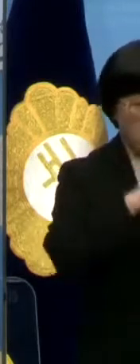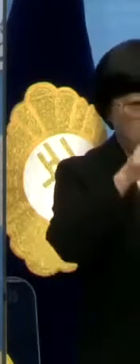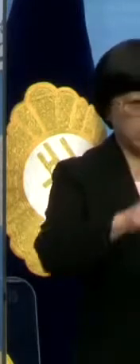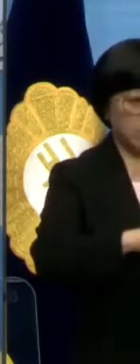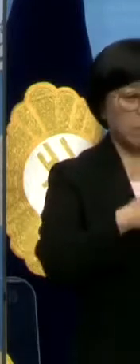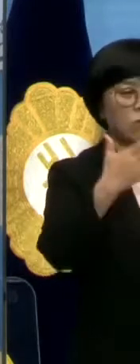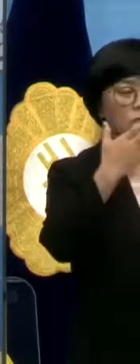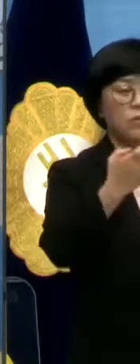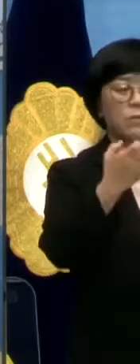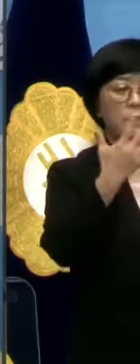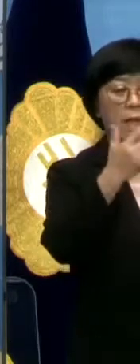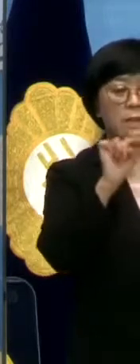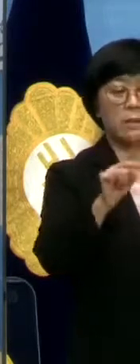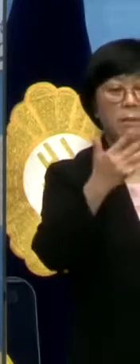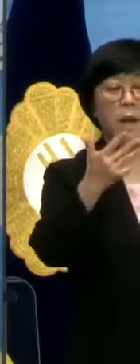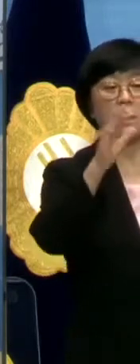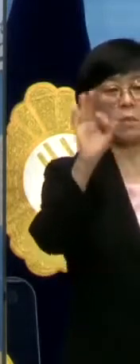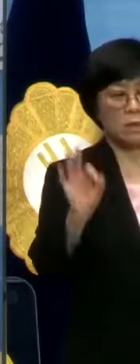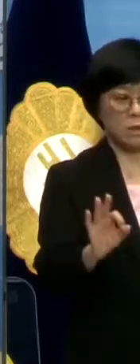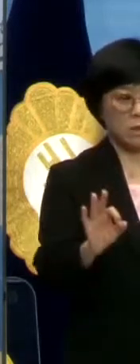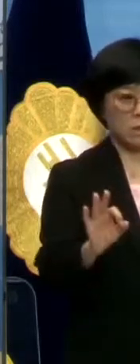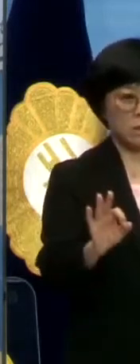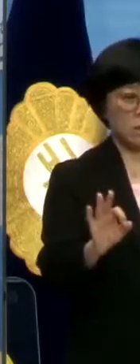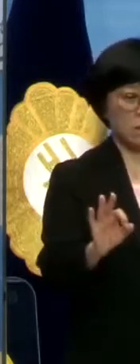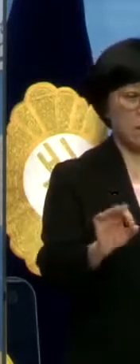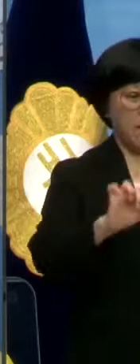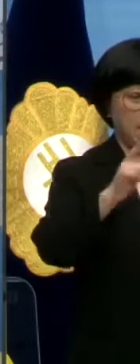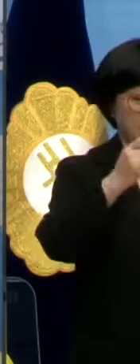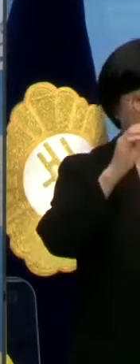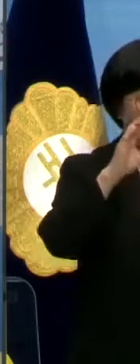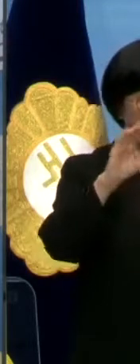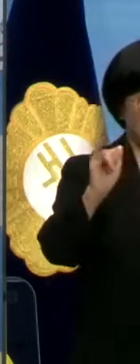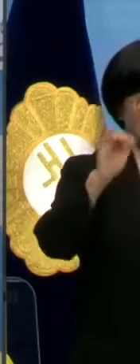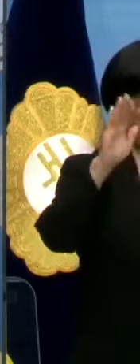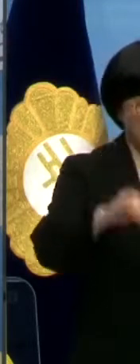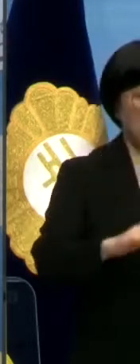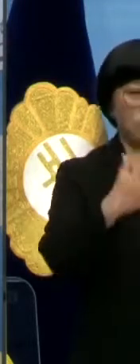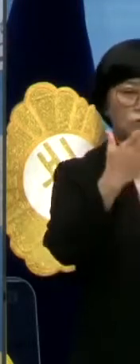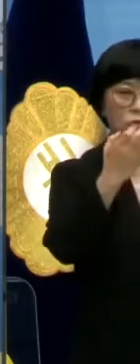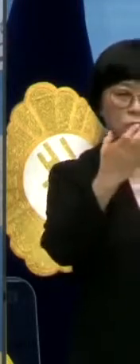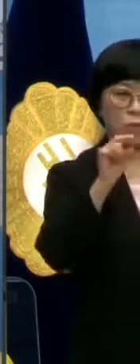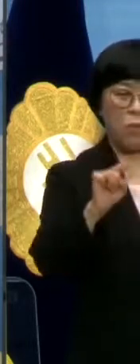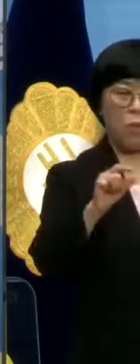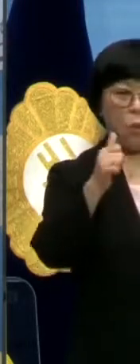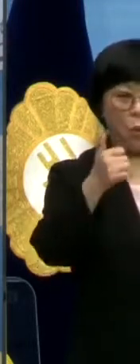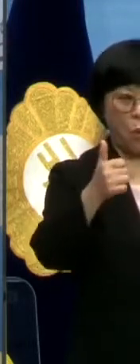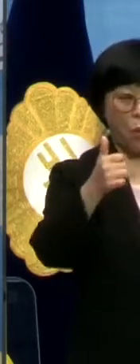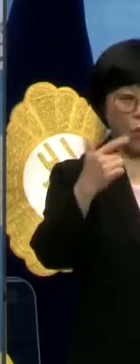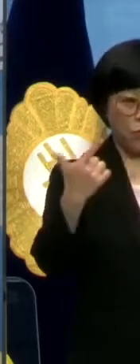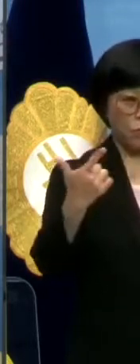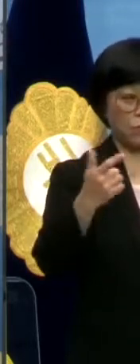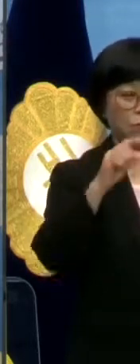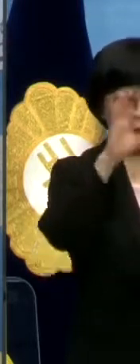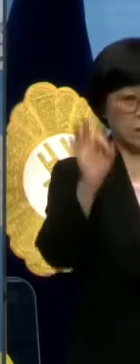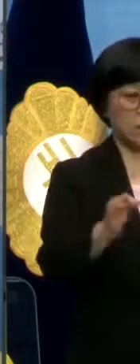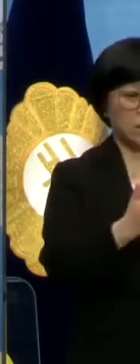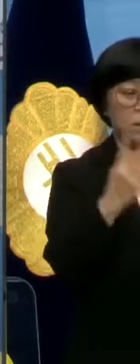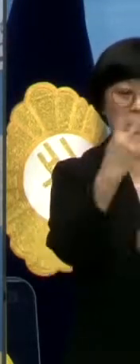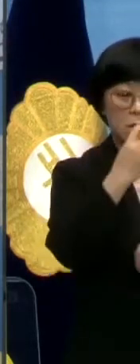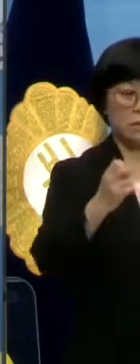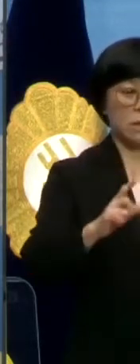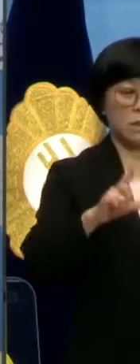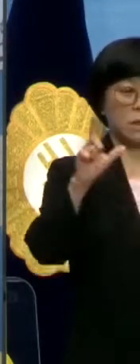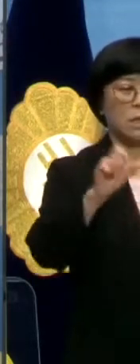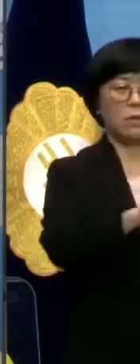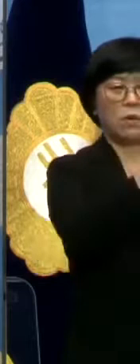전국 사업체의 98.8%이고 100인 미만 사업장은 99.56%입니다. 2020년